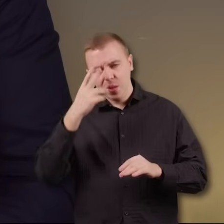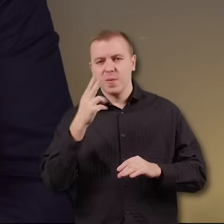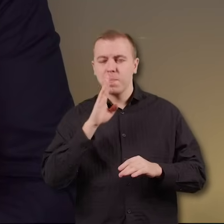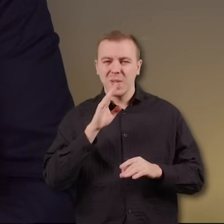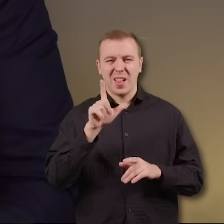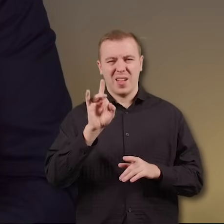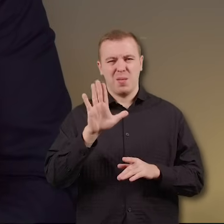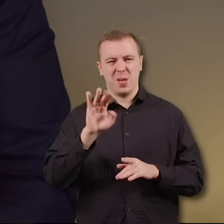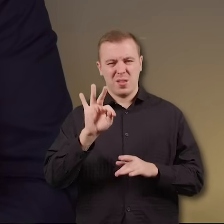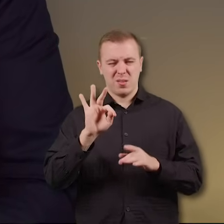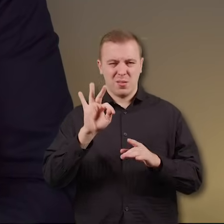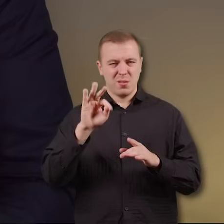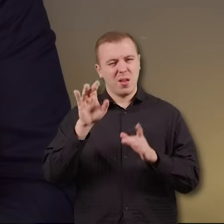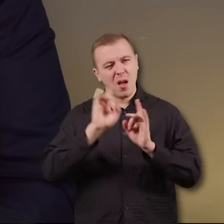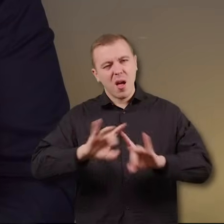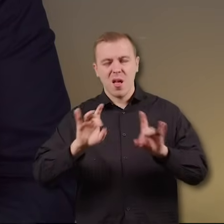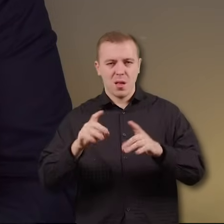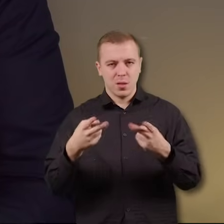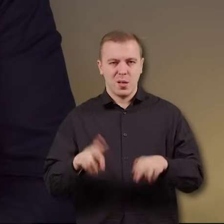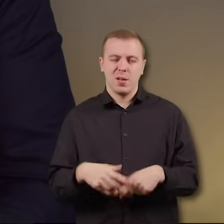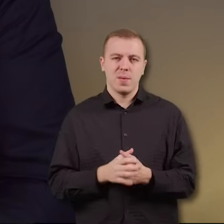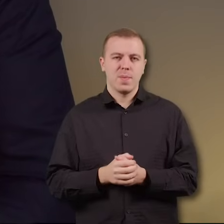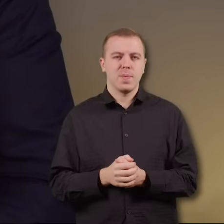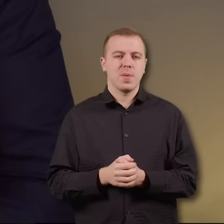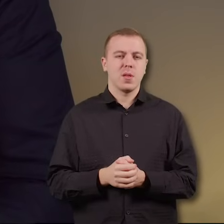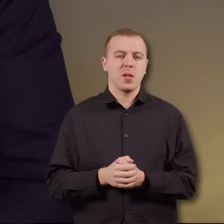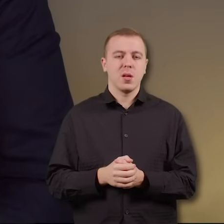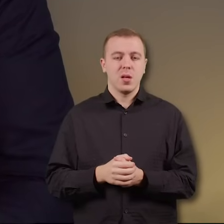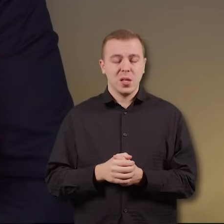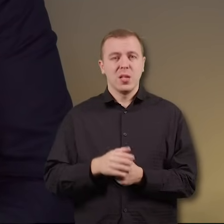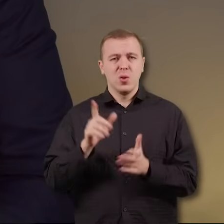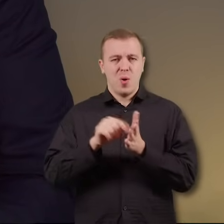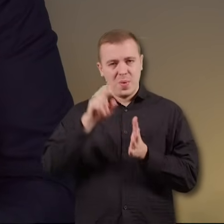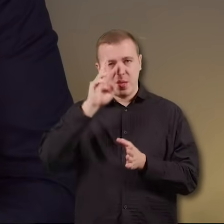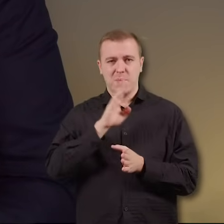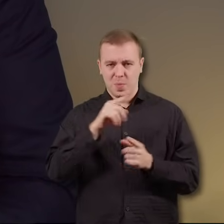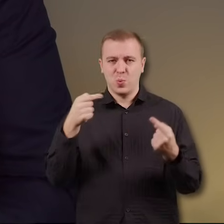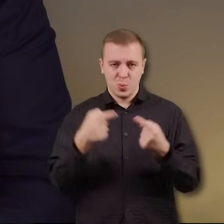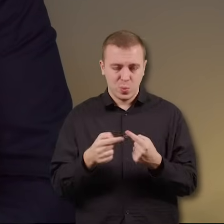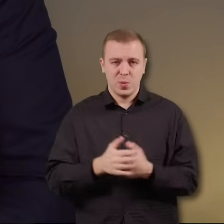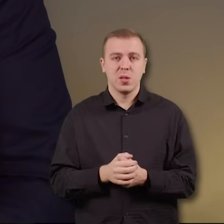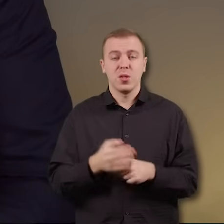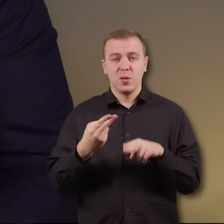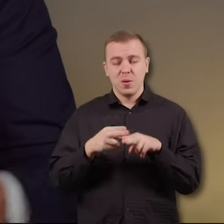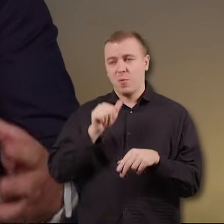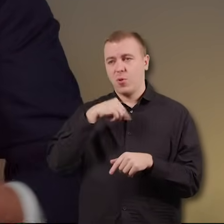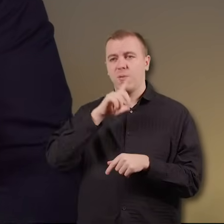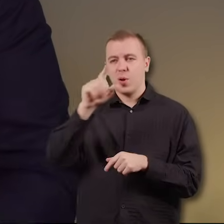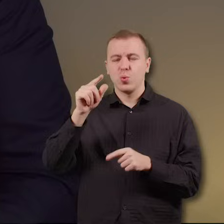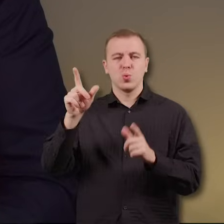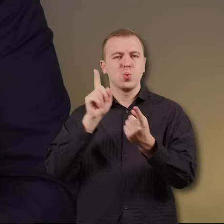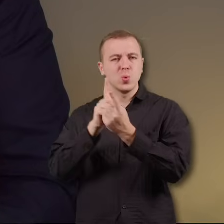LGBT. LGBT propaganda mokyklos ir darželiuose. Be tėvų sutikimo, nes iš tikrųjų važiuojant va, per